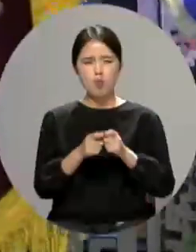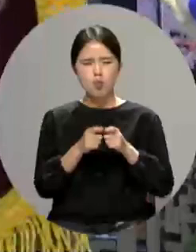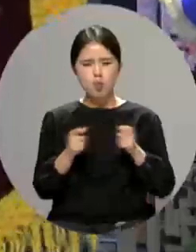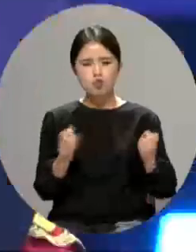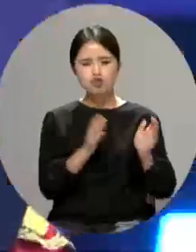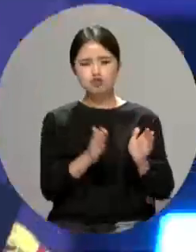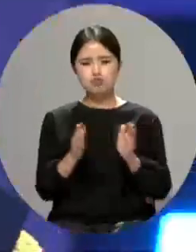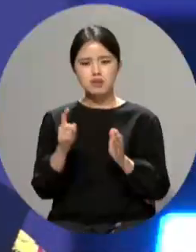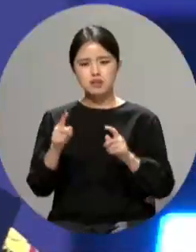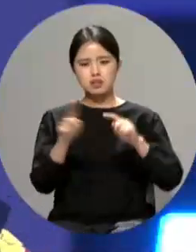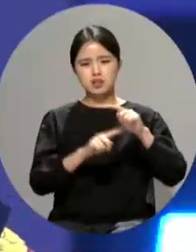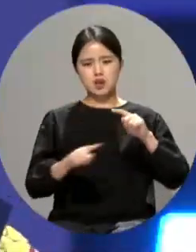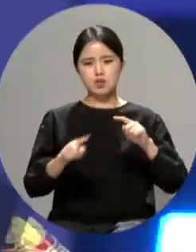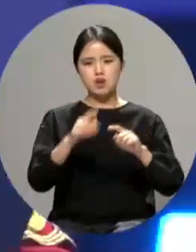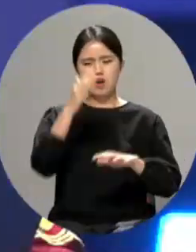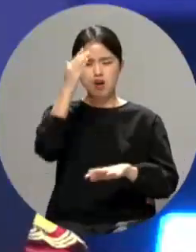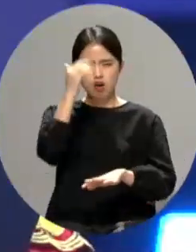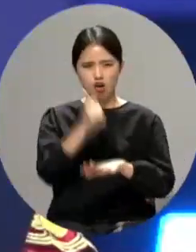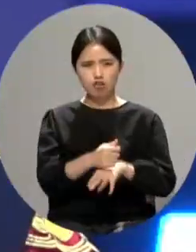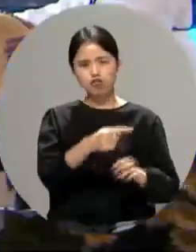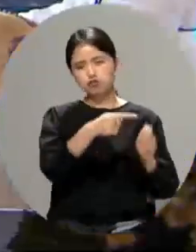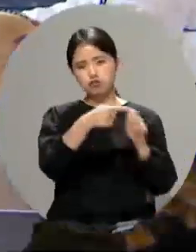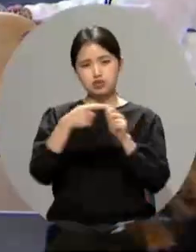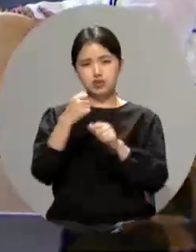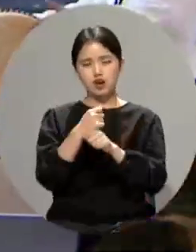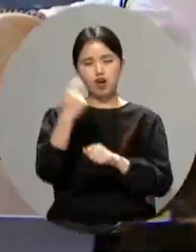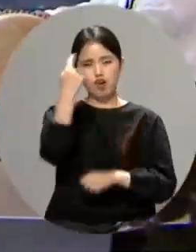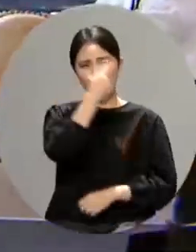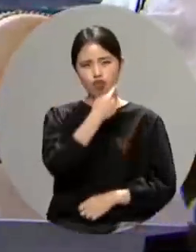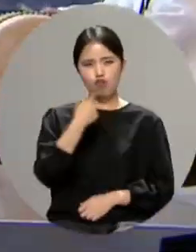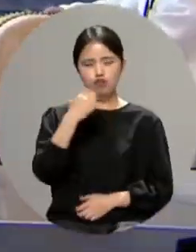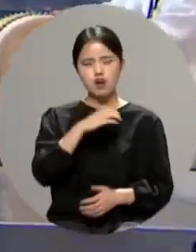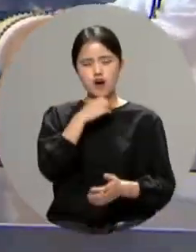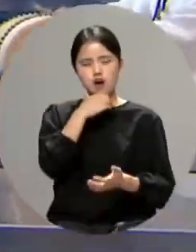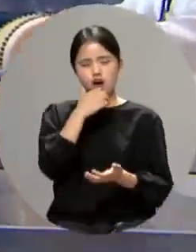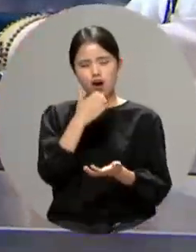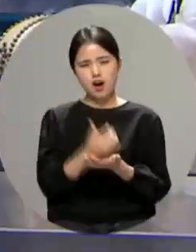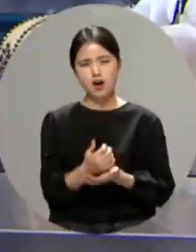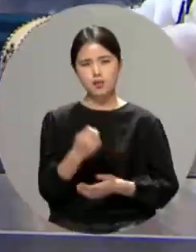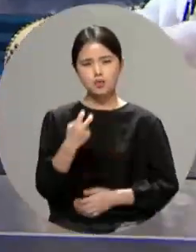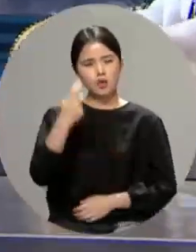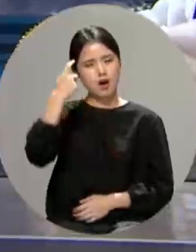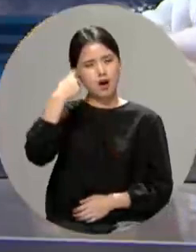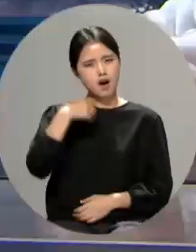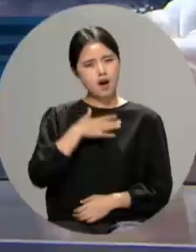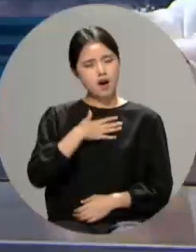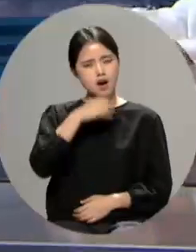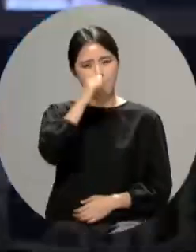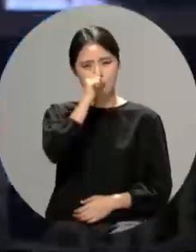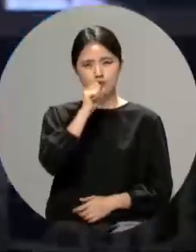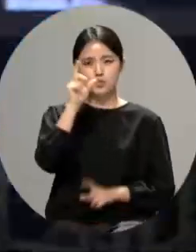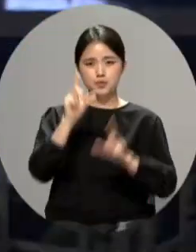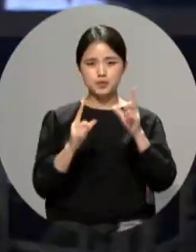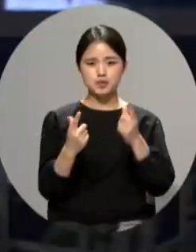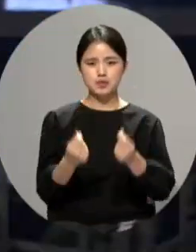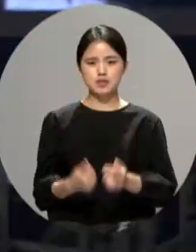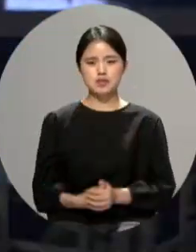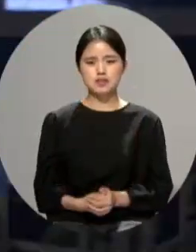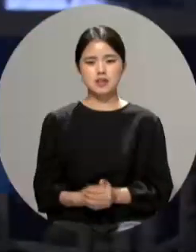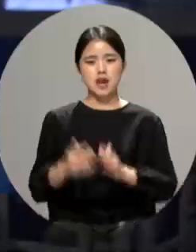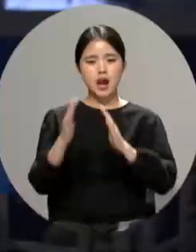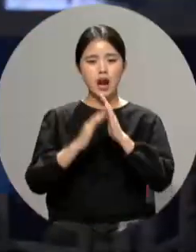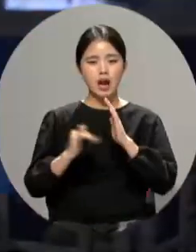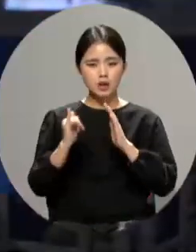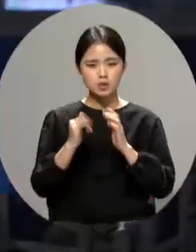준비한 대회에서 드디어 장원을 거머쥔 서 씨의 얼굴에는 감격과 함께 뿌듯한 성취감이 묻어납니다.